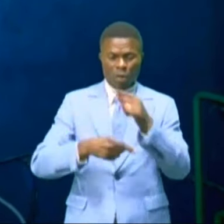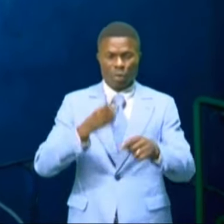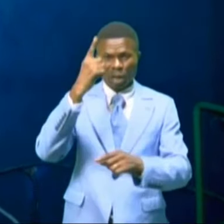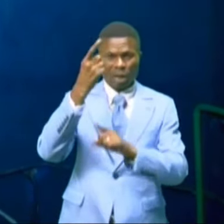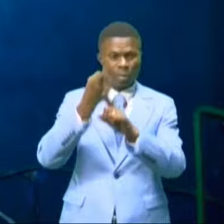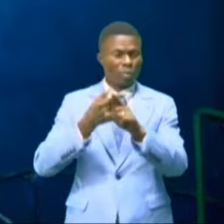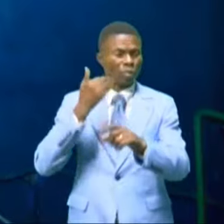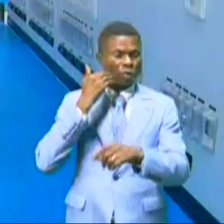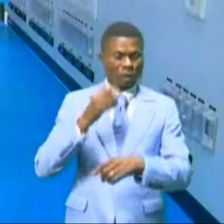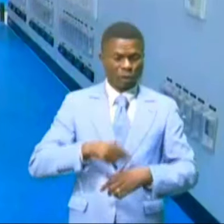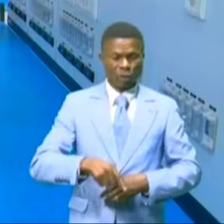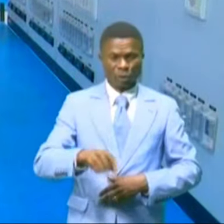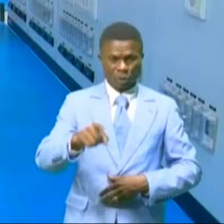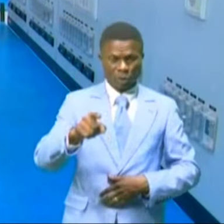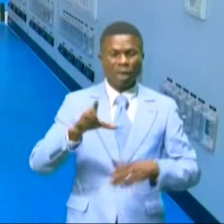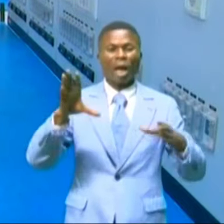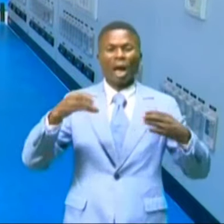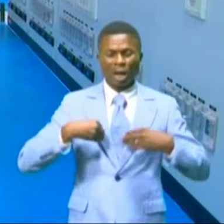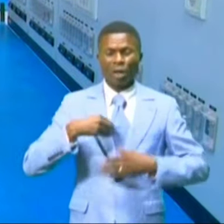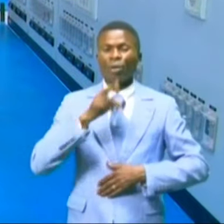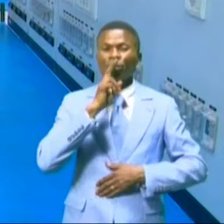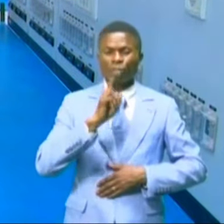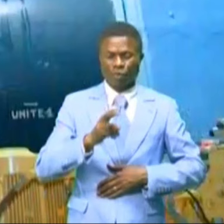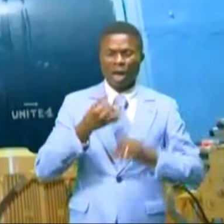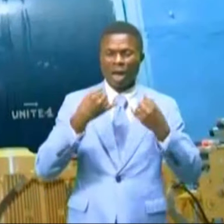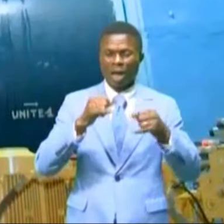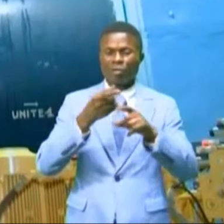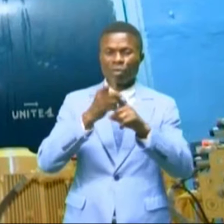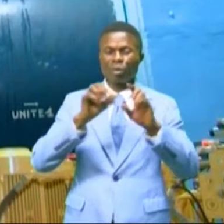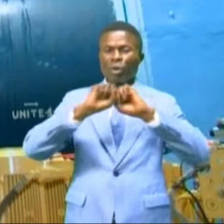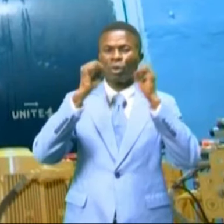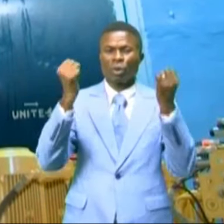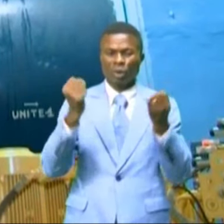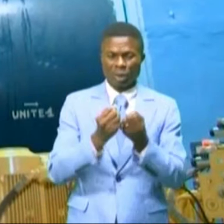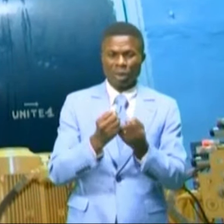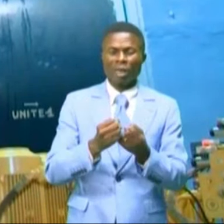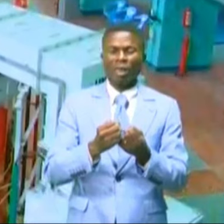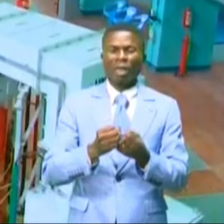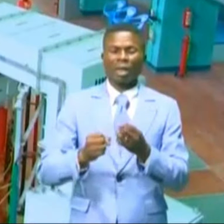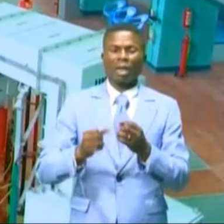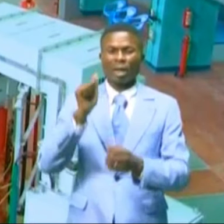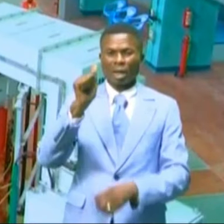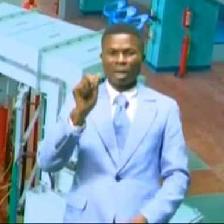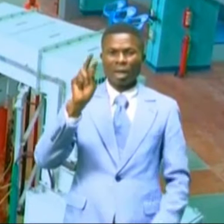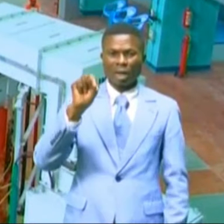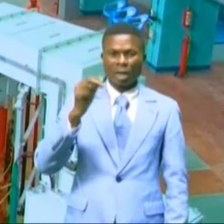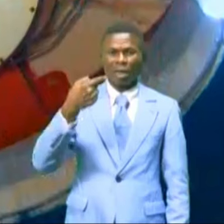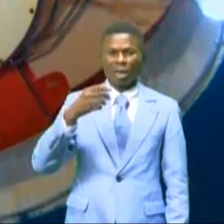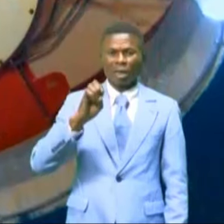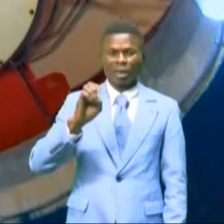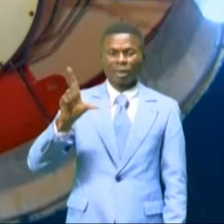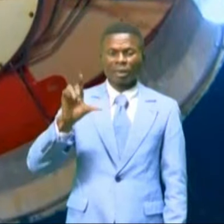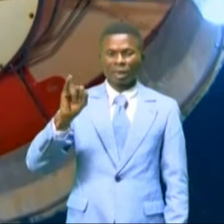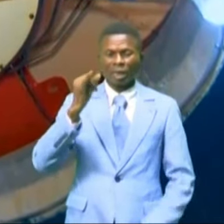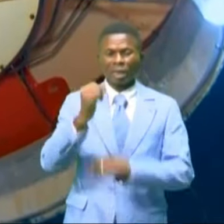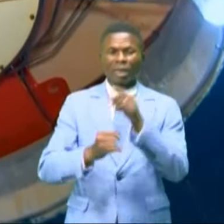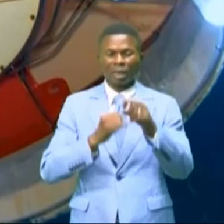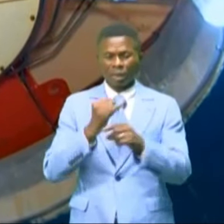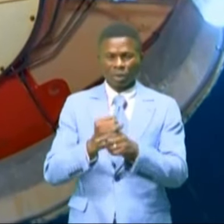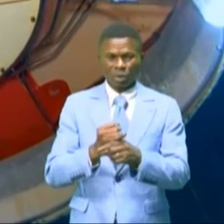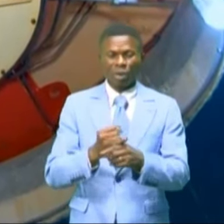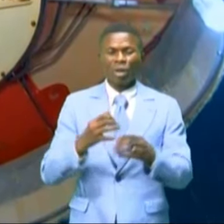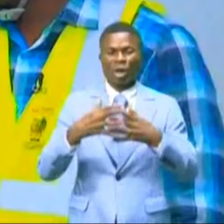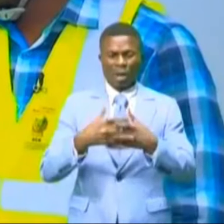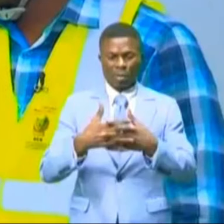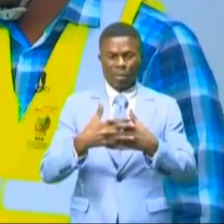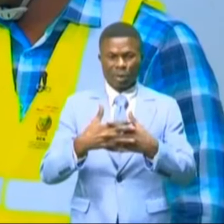en cours. Confirmation du directeur général adjoint de la société Angélique Internationale. Et les travailleurs du fabricant des équipements Voith